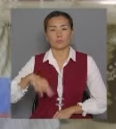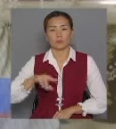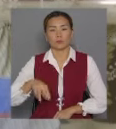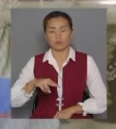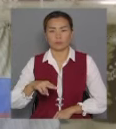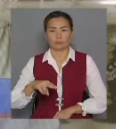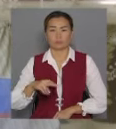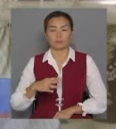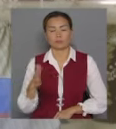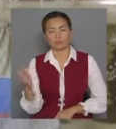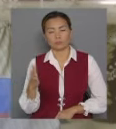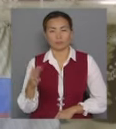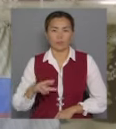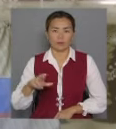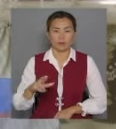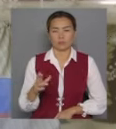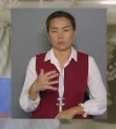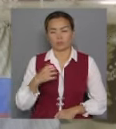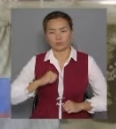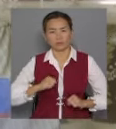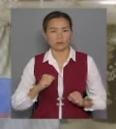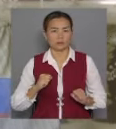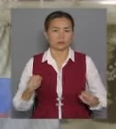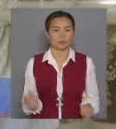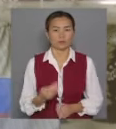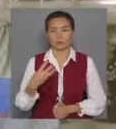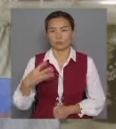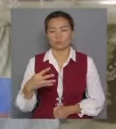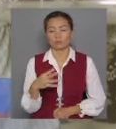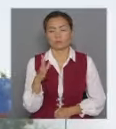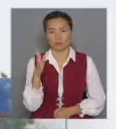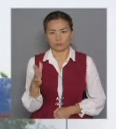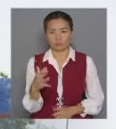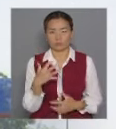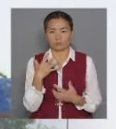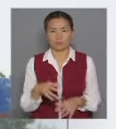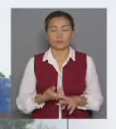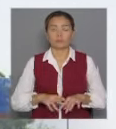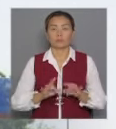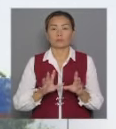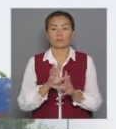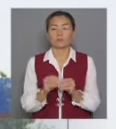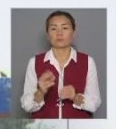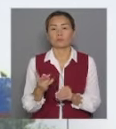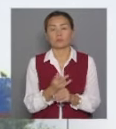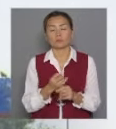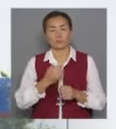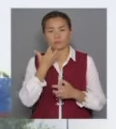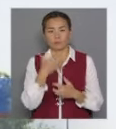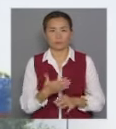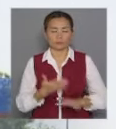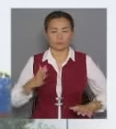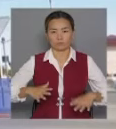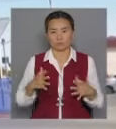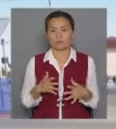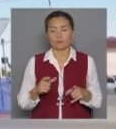дейді, бірақ кейде ұзартылса 40 күнге барады. Ақсақалдың айтуынша, күннің ыстығына ертерек